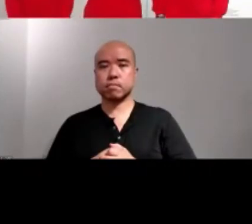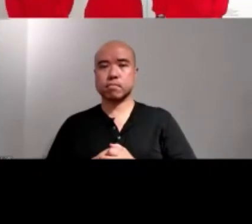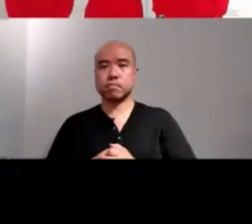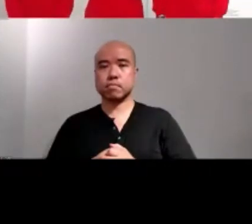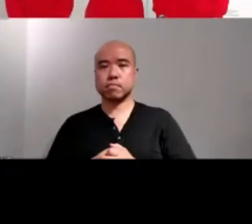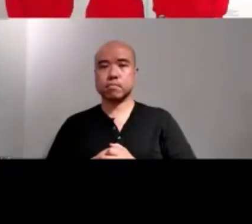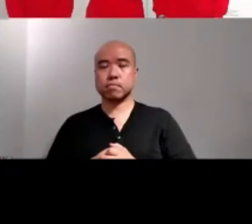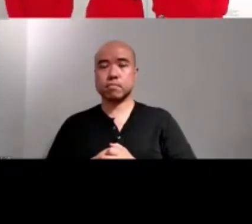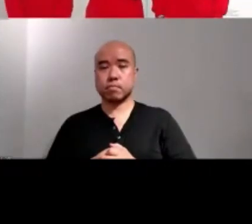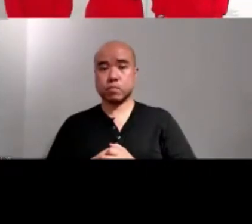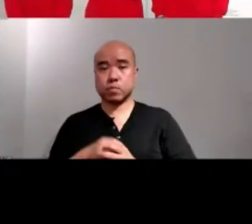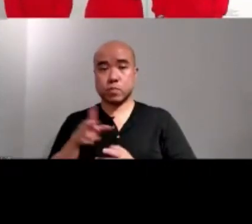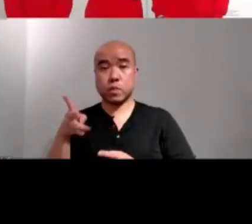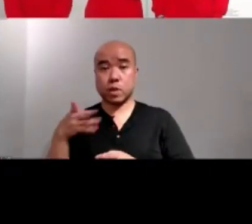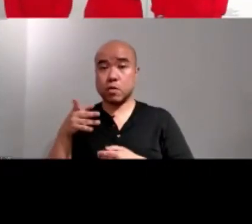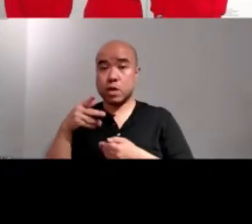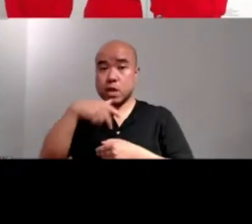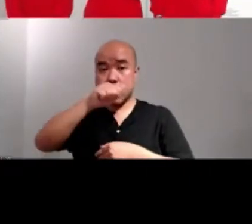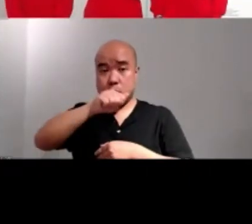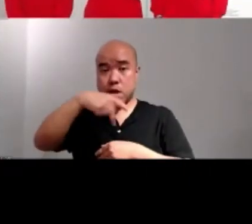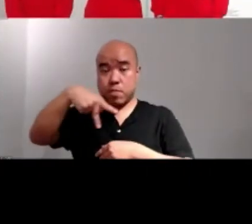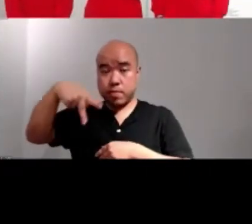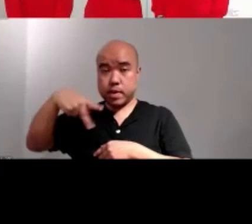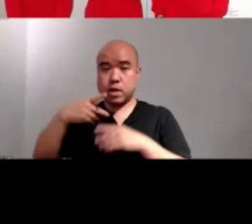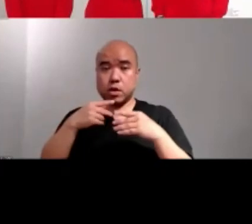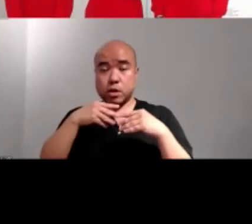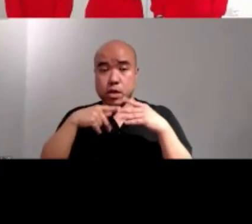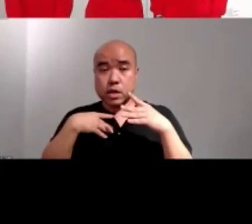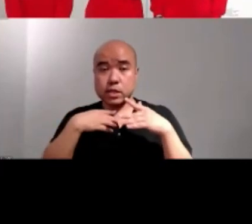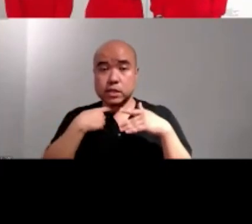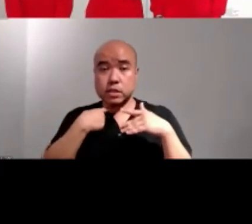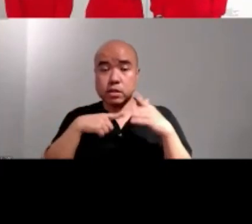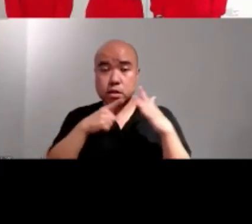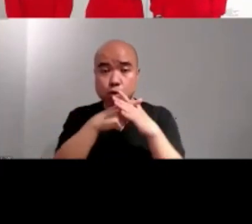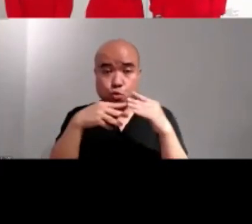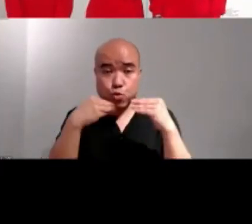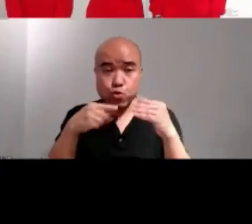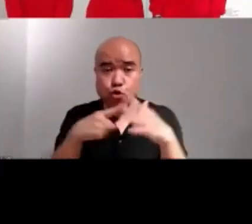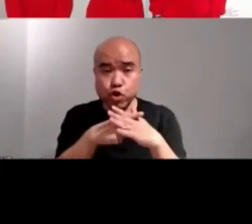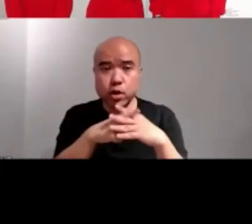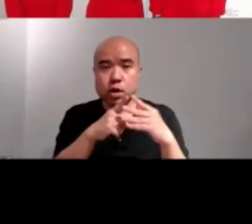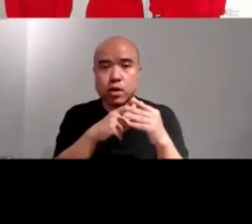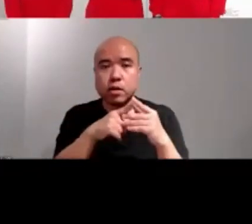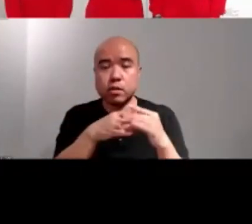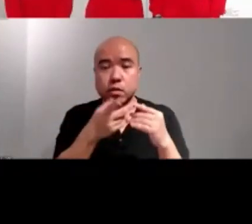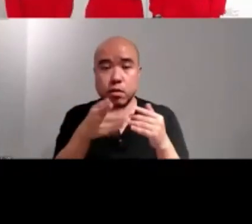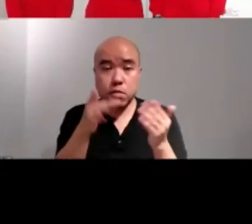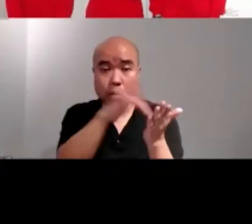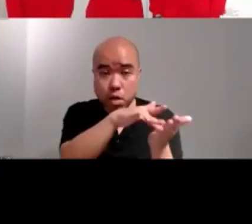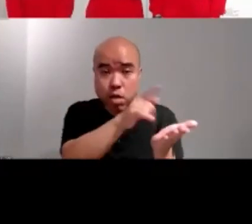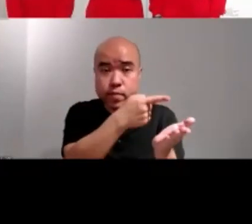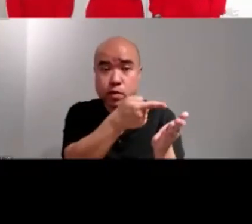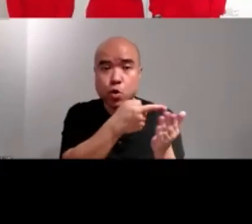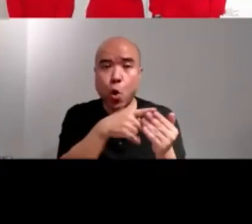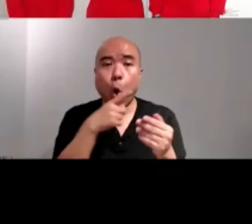我们 NEST 这个 app 就会将这个 SEN 就分为九类，就将活动就分为六类的。那我们按进去呢就会见到一个好像 Google Map